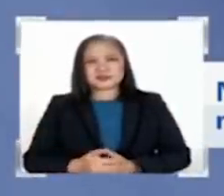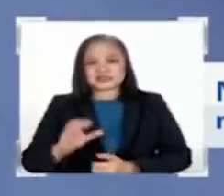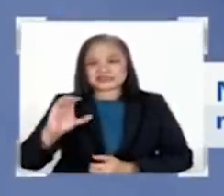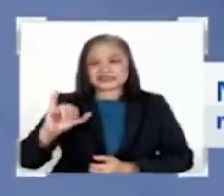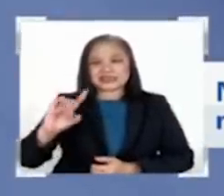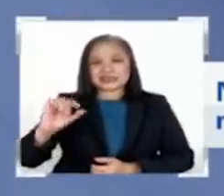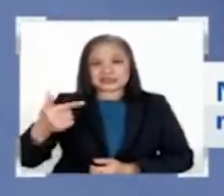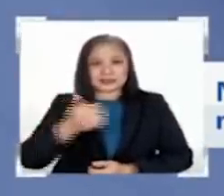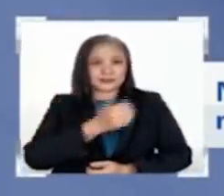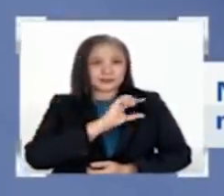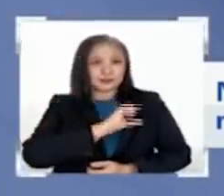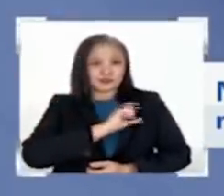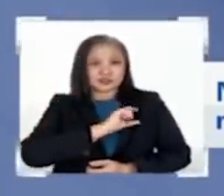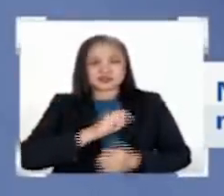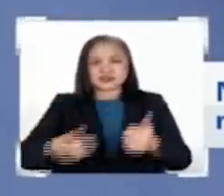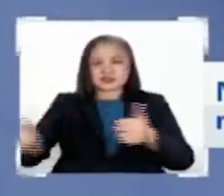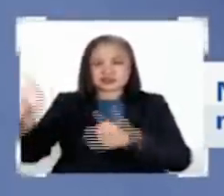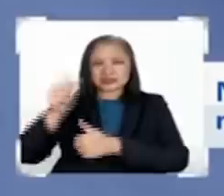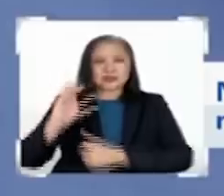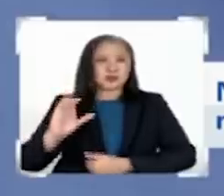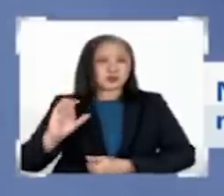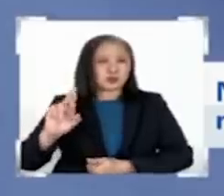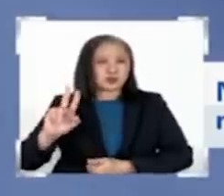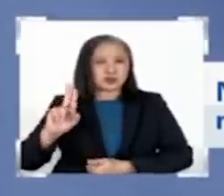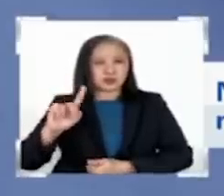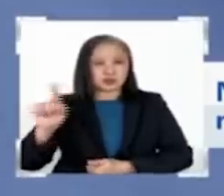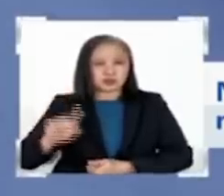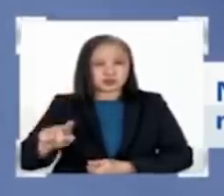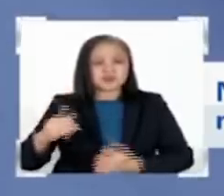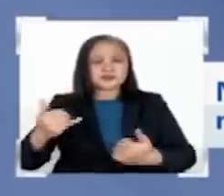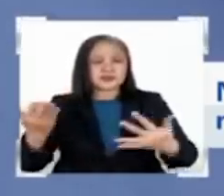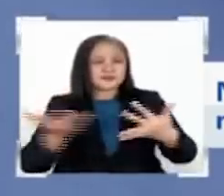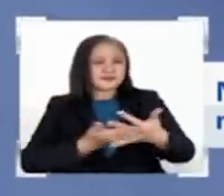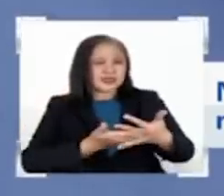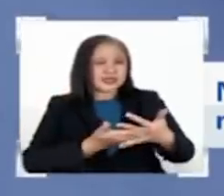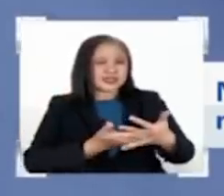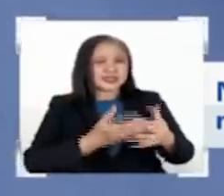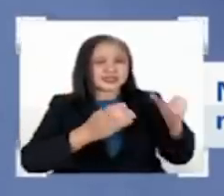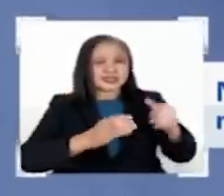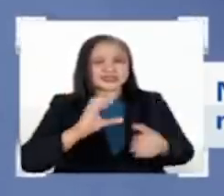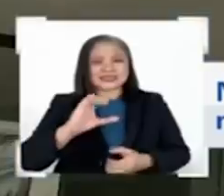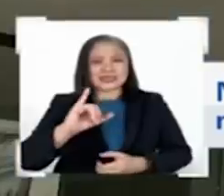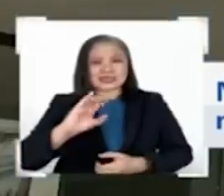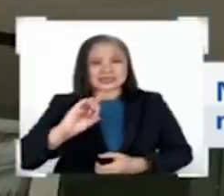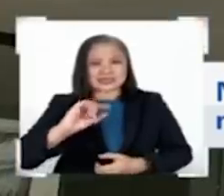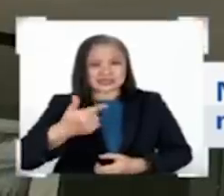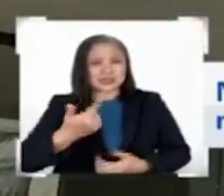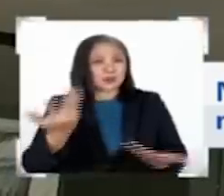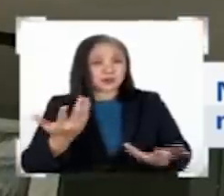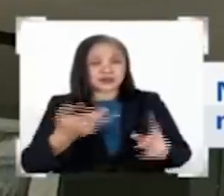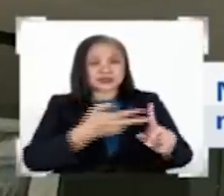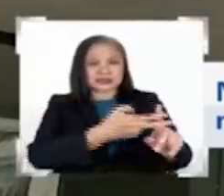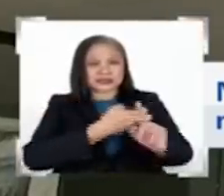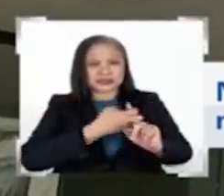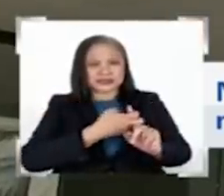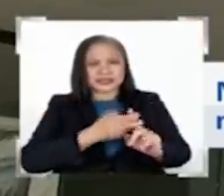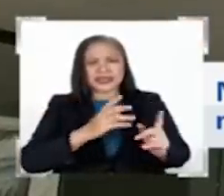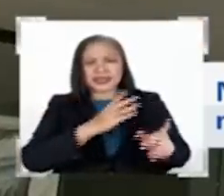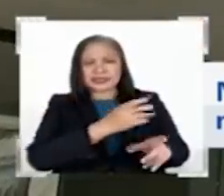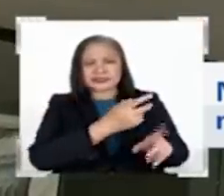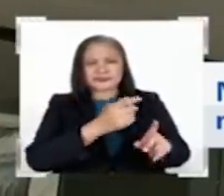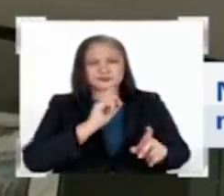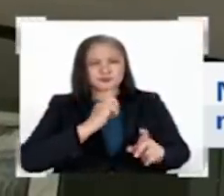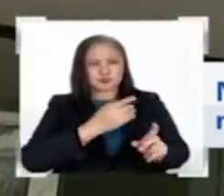Brigadier General Eliseo Cruz, magsasampa ang CIDG ng reklamong kidnapping at serious illegal detention laban sa mga tinukoy